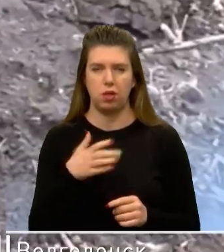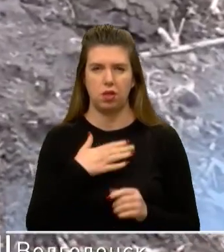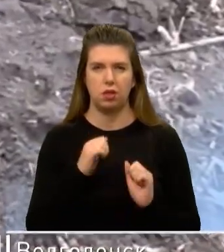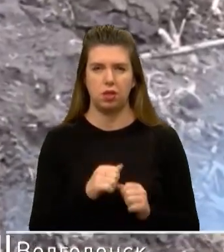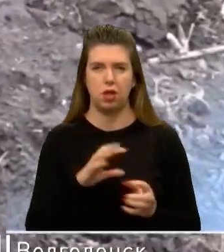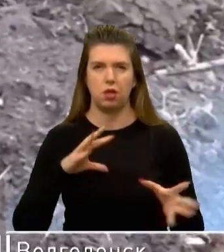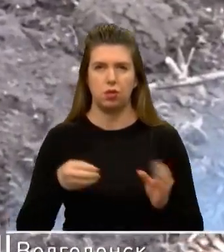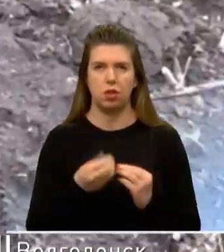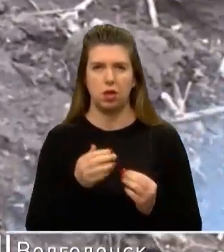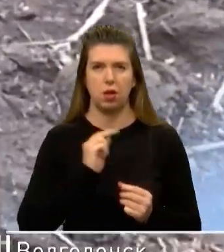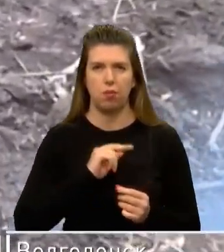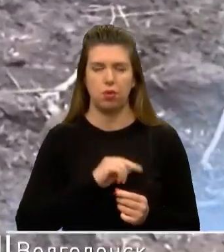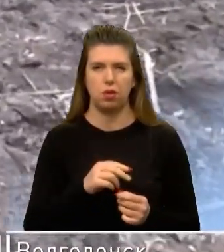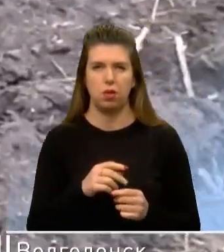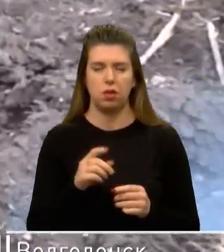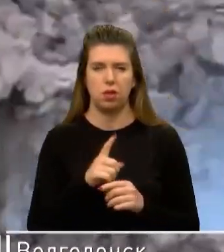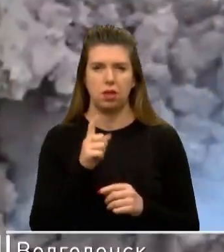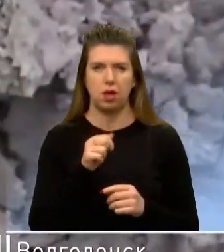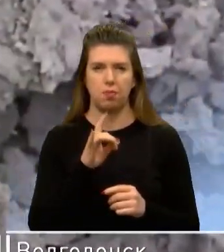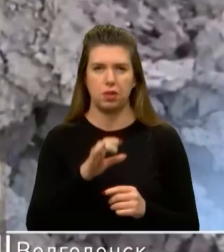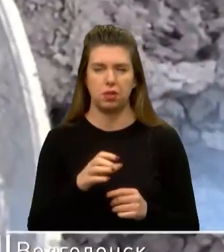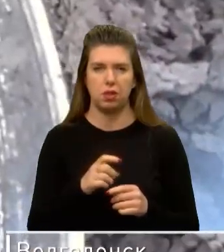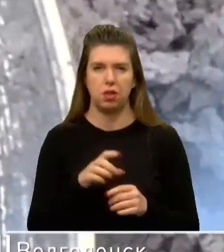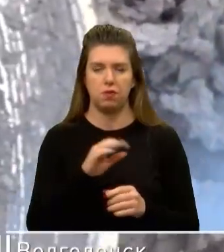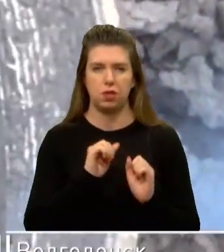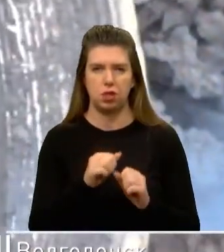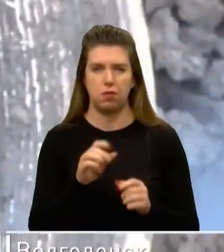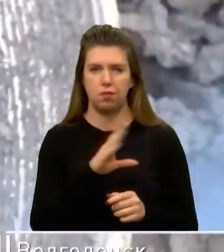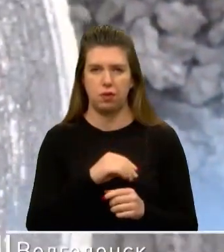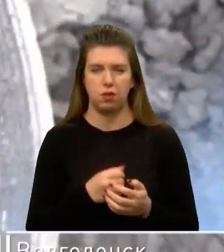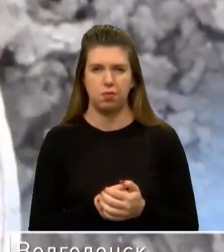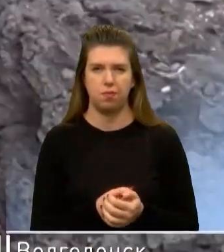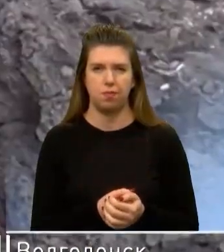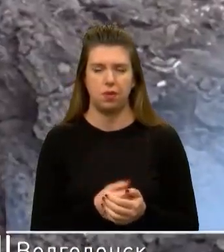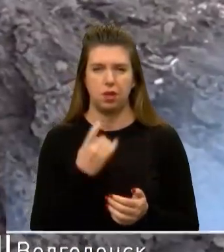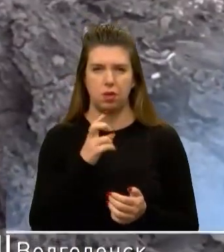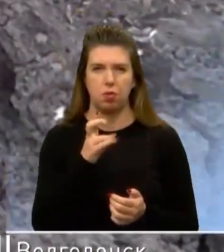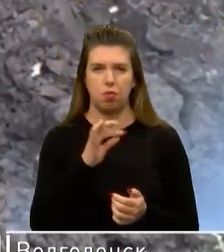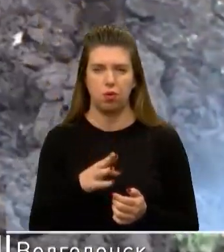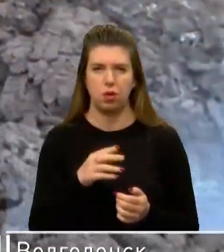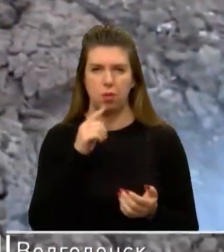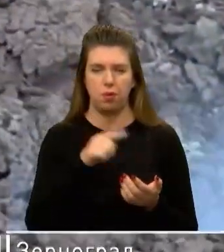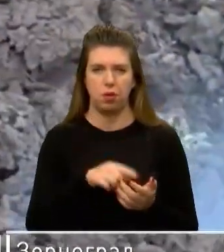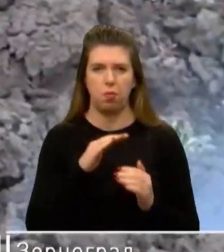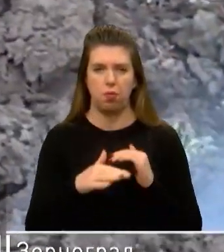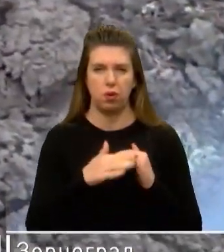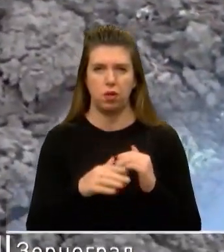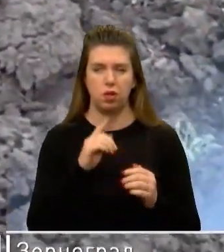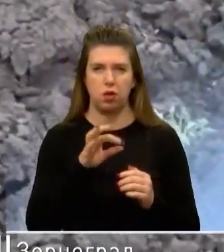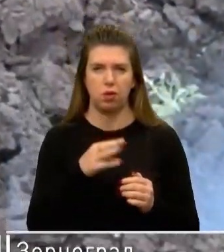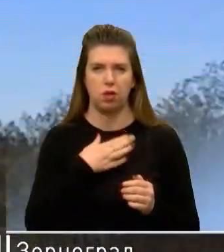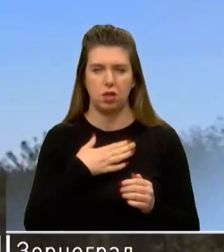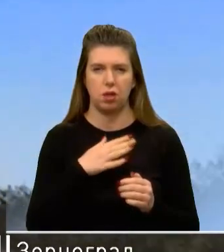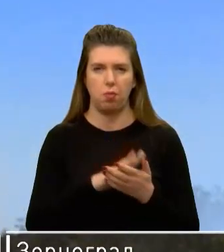вот результаты их работы сбитый Хамер изрешечённый поражающими элементами ракеты бук воткнулся в поле вдалеке от